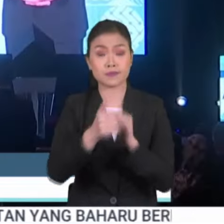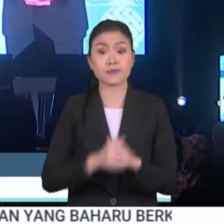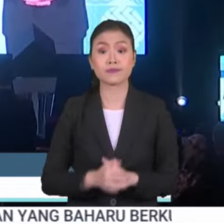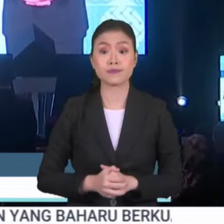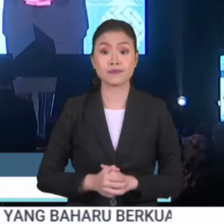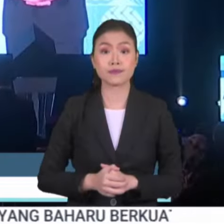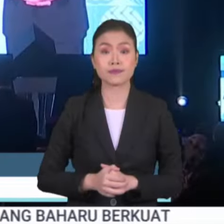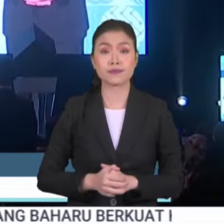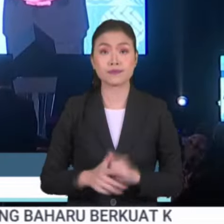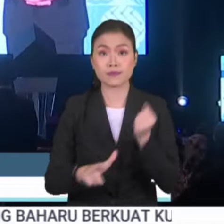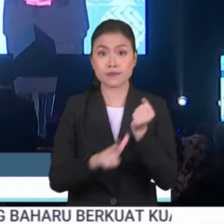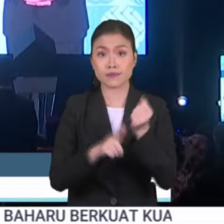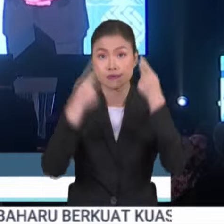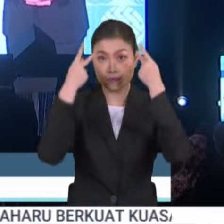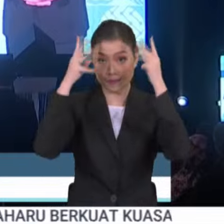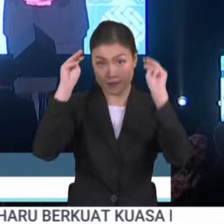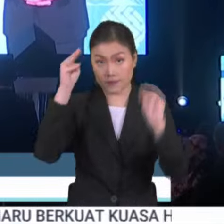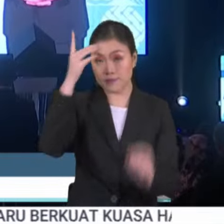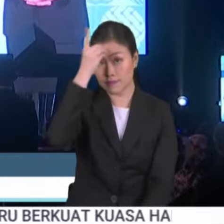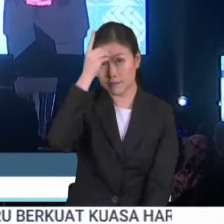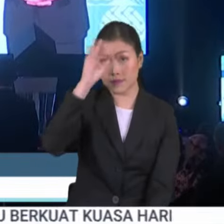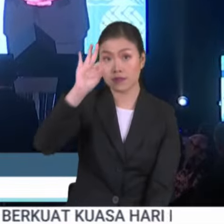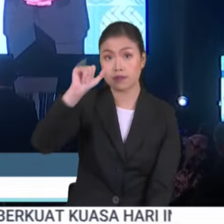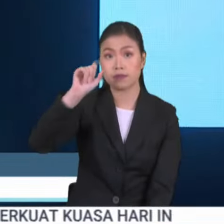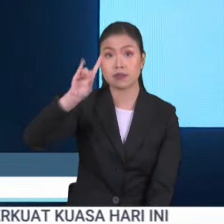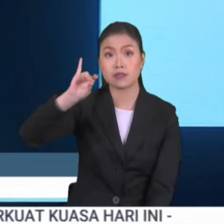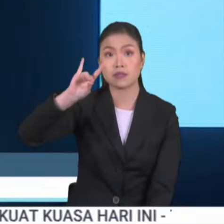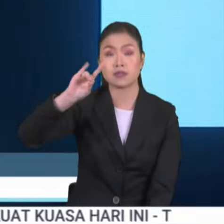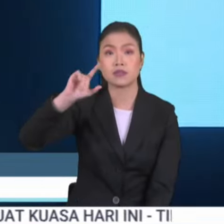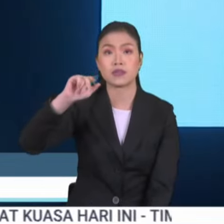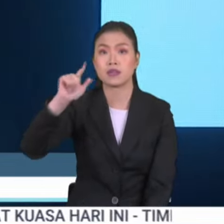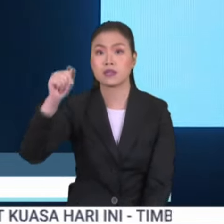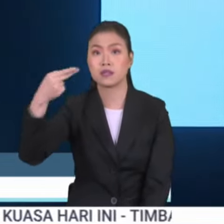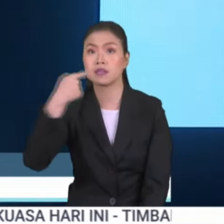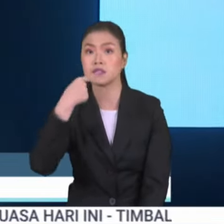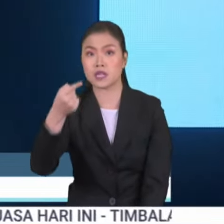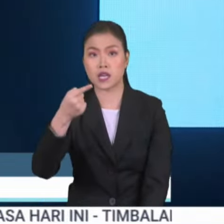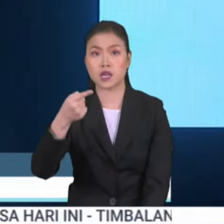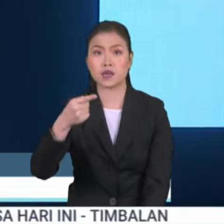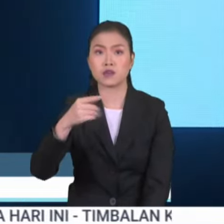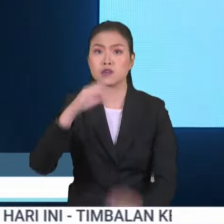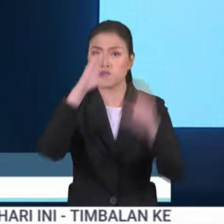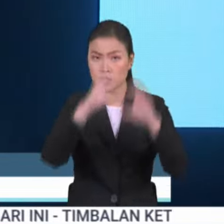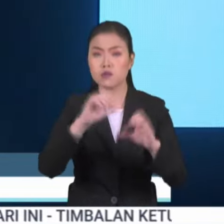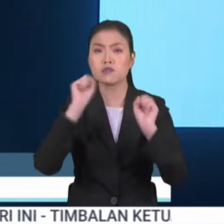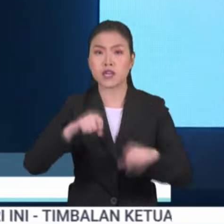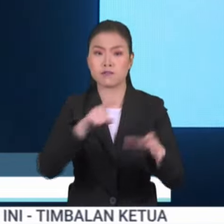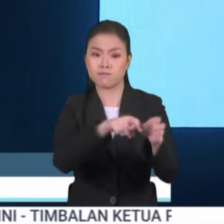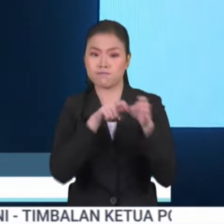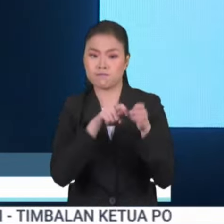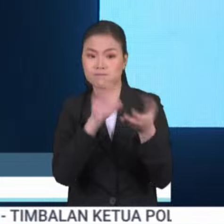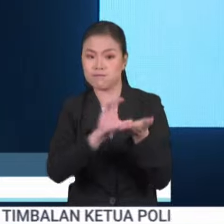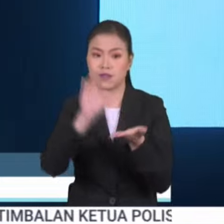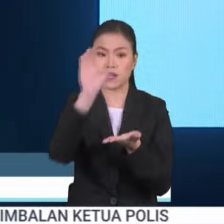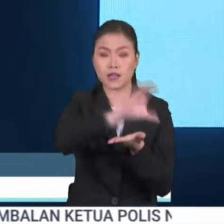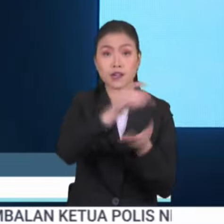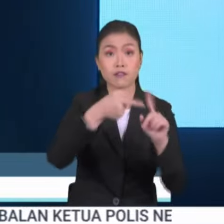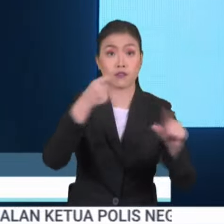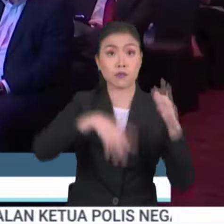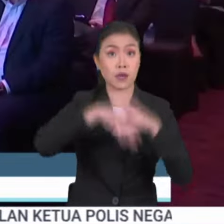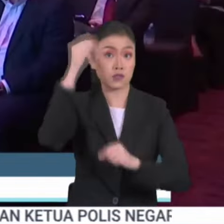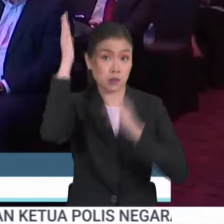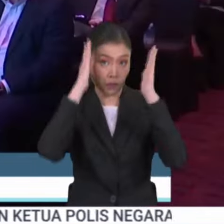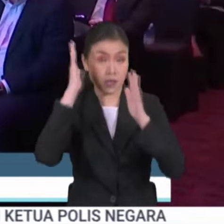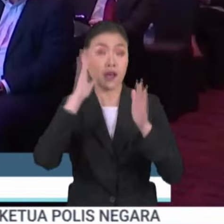Perdana Menteri Datuk Seri Fadilah yusof berkata langkah itu mampu menarik pelaburan asing serta mewujudkan